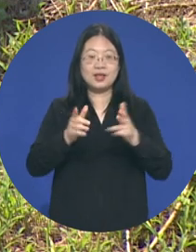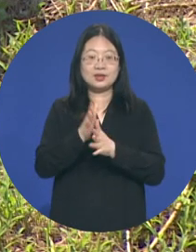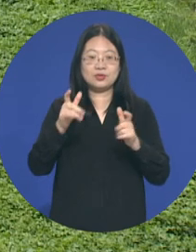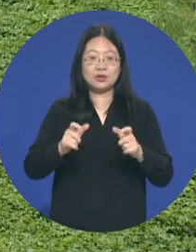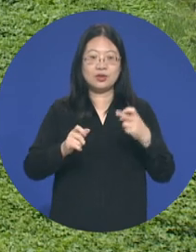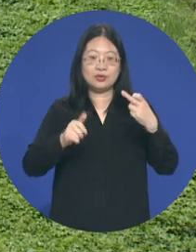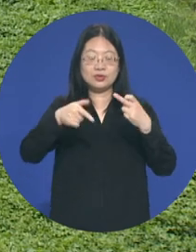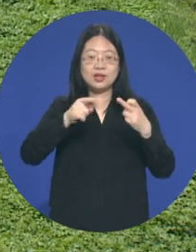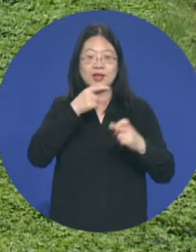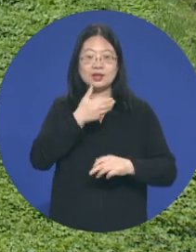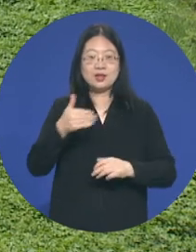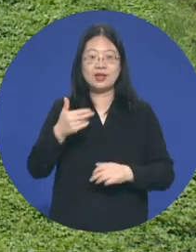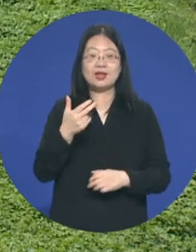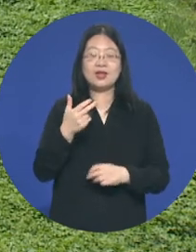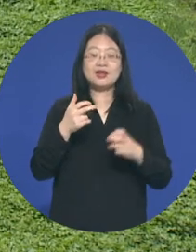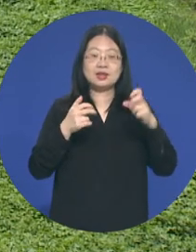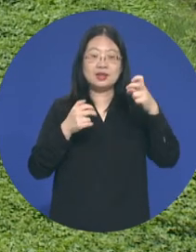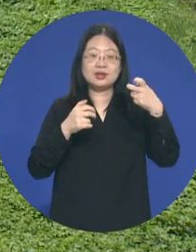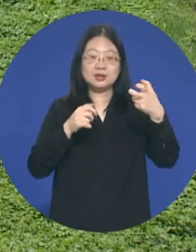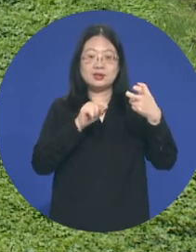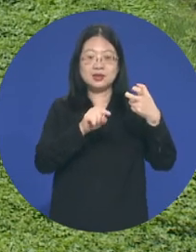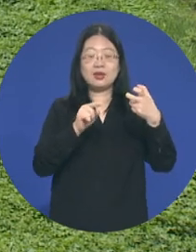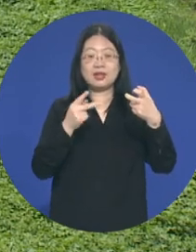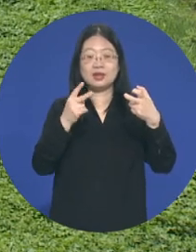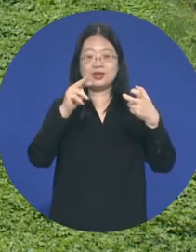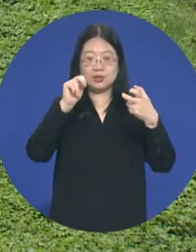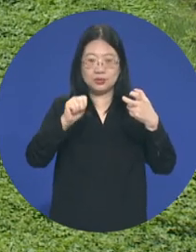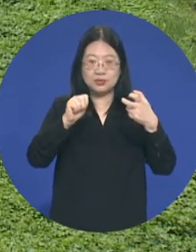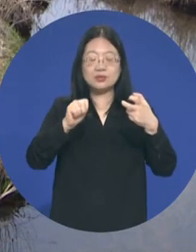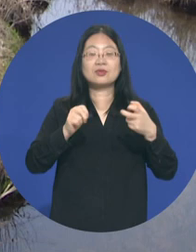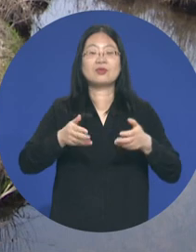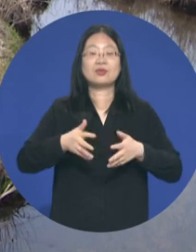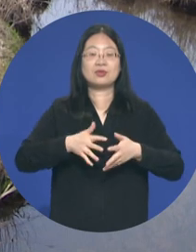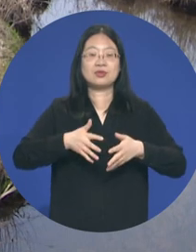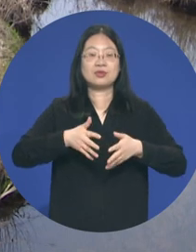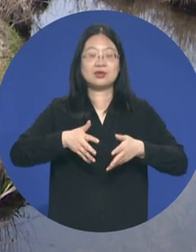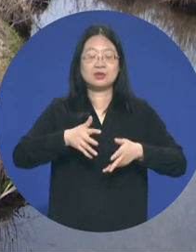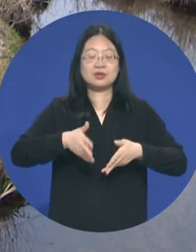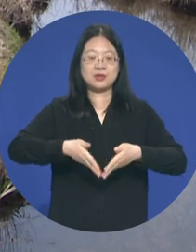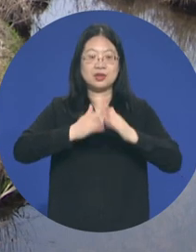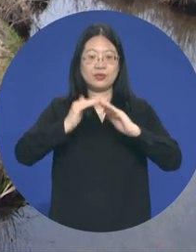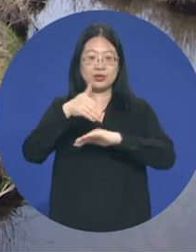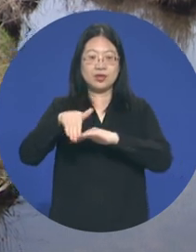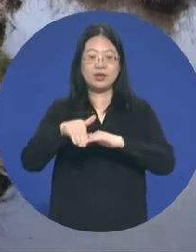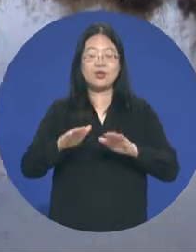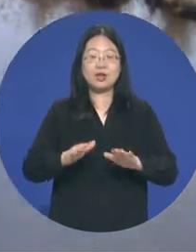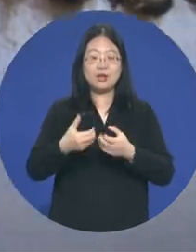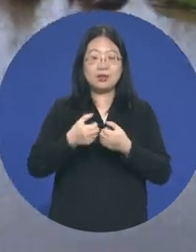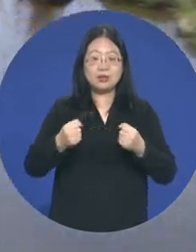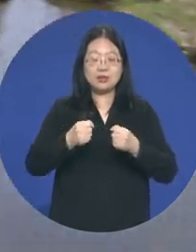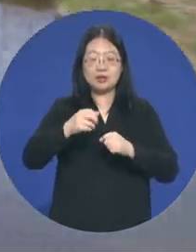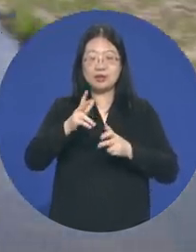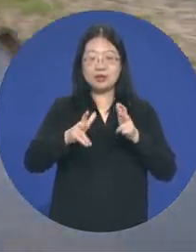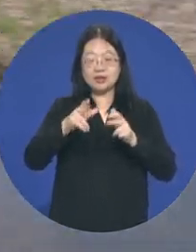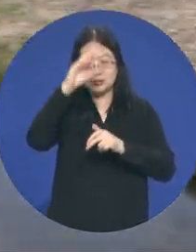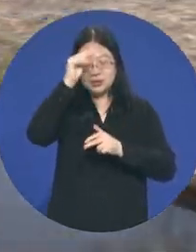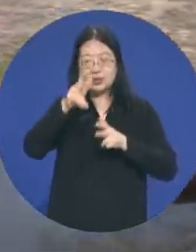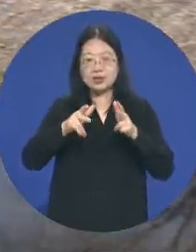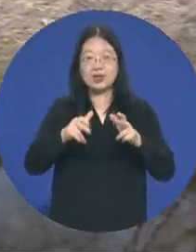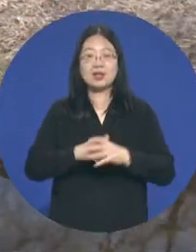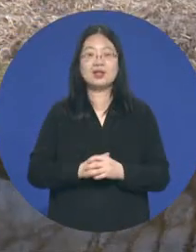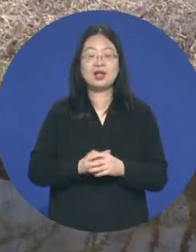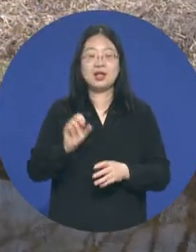하천 7.2km 구간에서 사업이 진행됩니다 특히 도는 올해 별도 시범 사업으로 양주